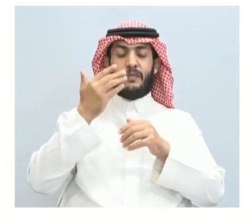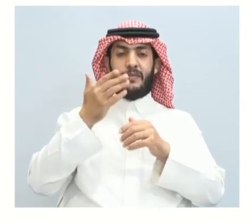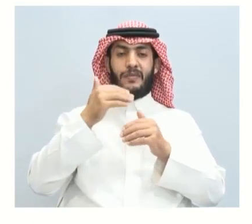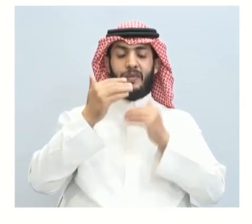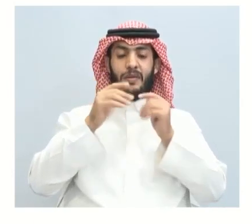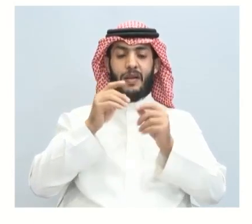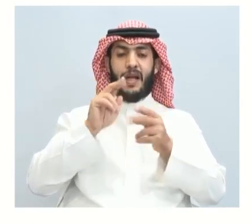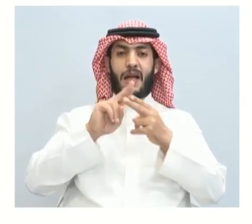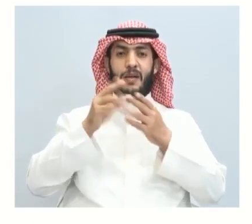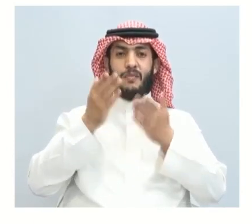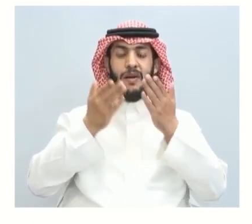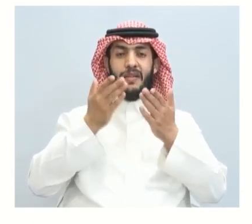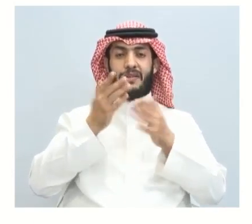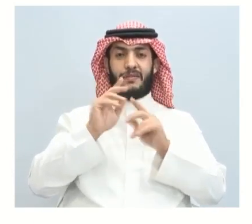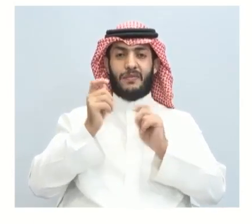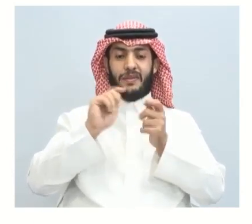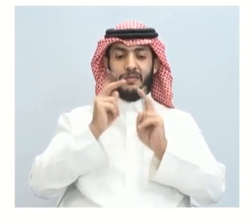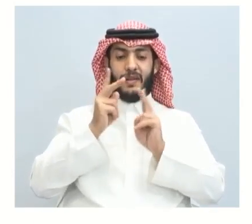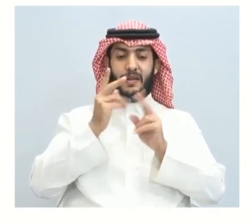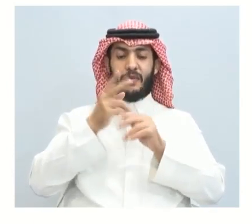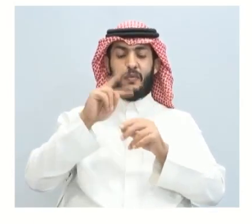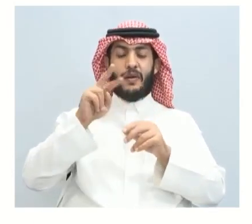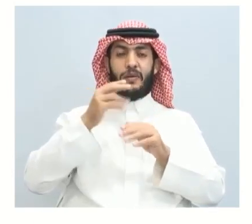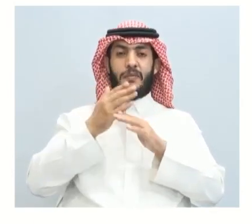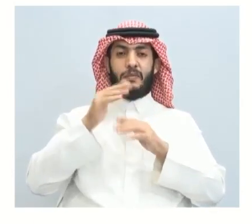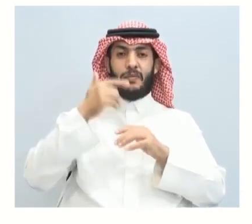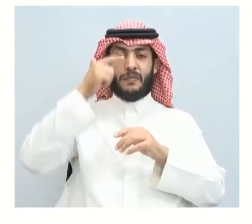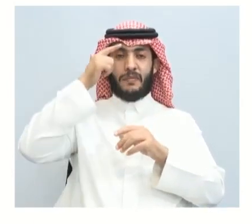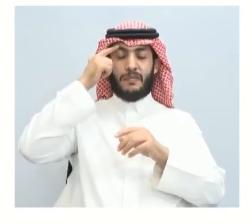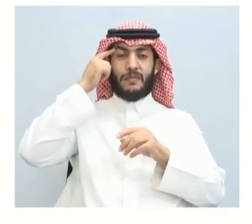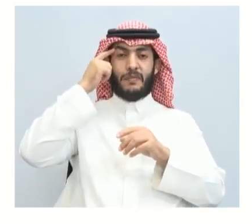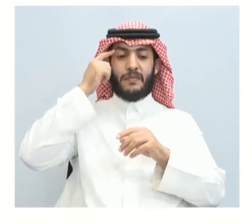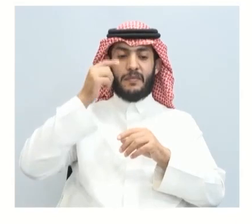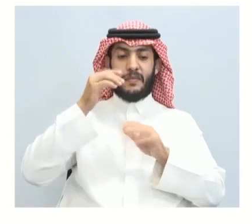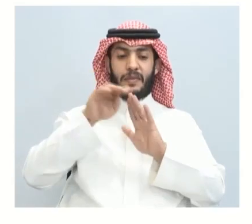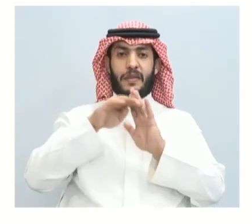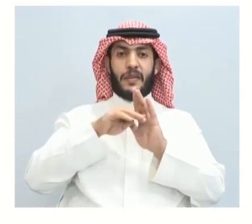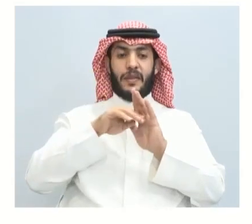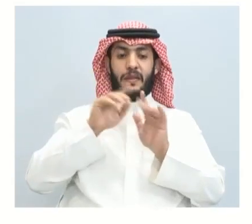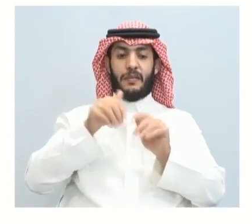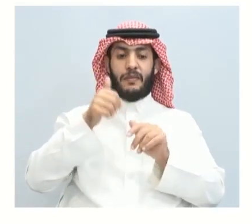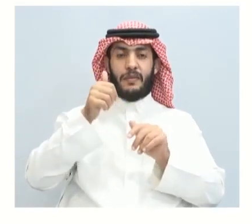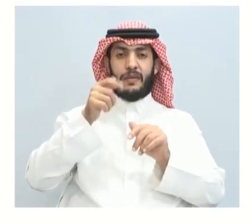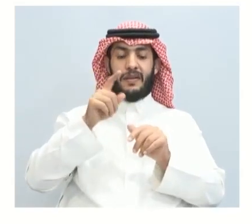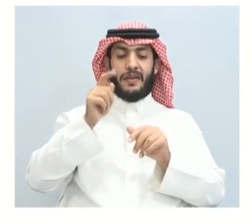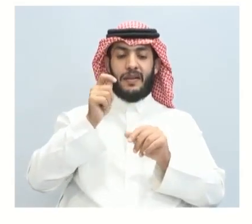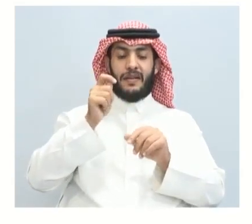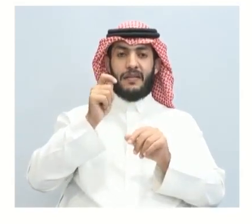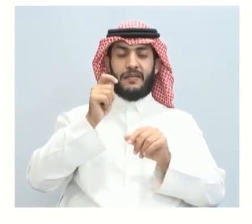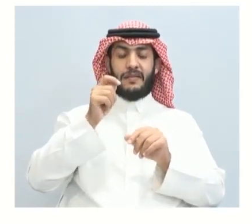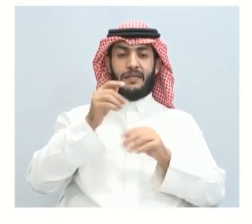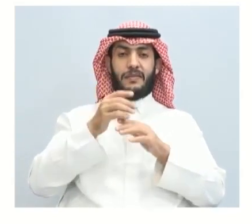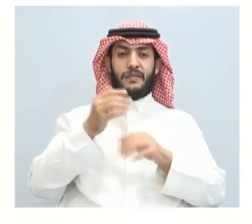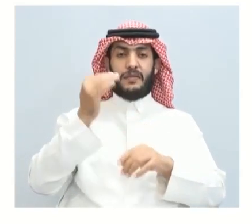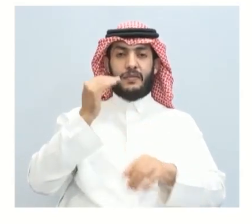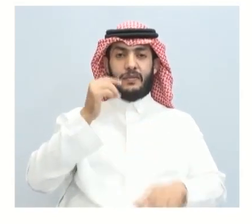نحل المعادله بالنسبه للمتغير واي طبعا اذا كانت الاف انفرس موجوده فبالتالي نضع علامه الداله